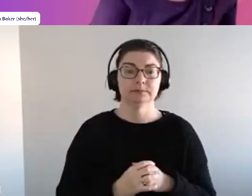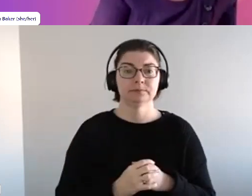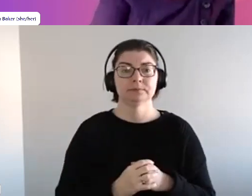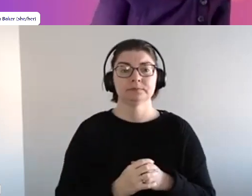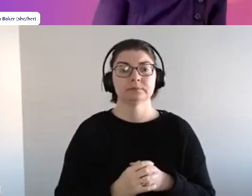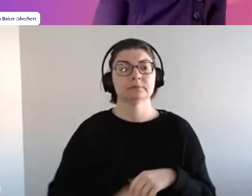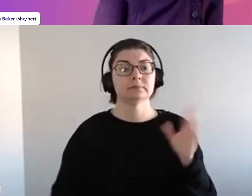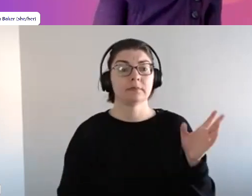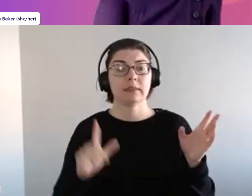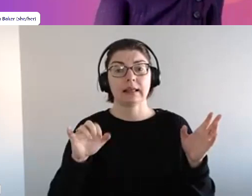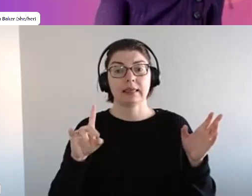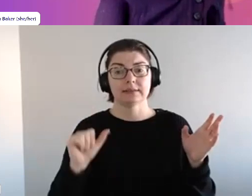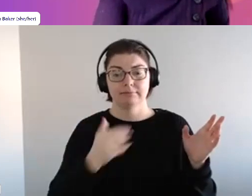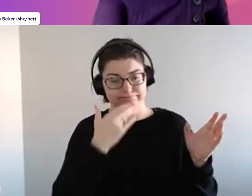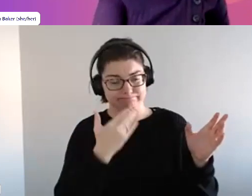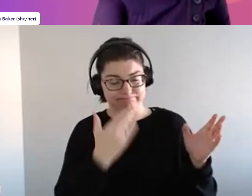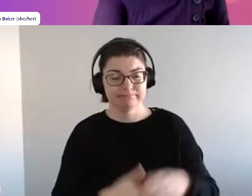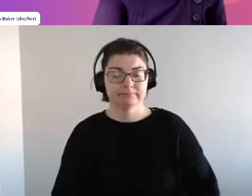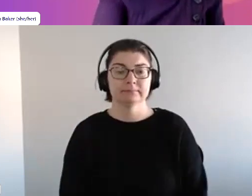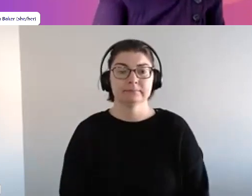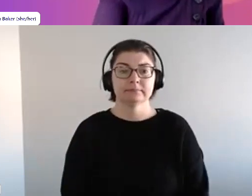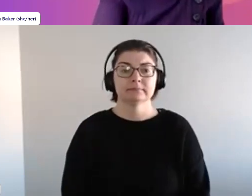table merci